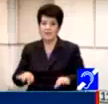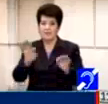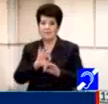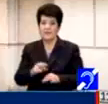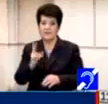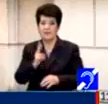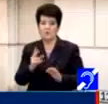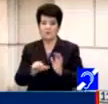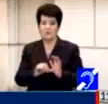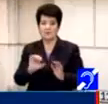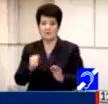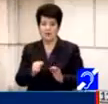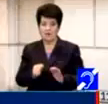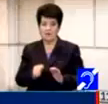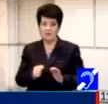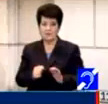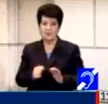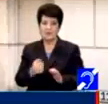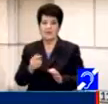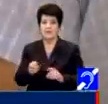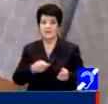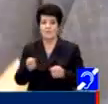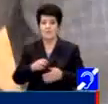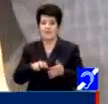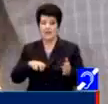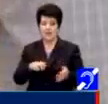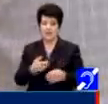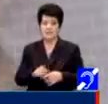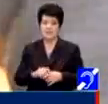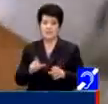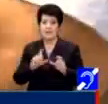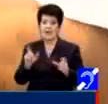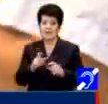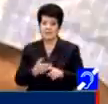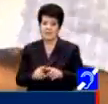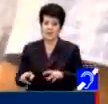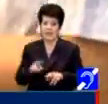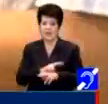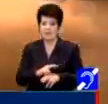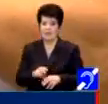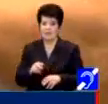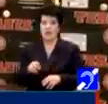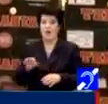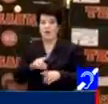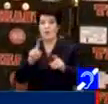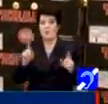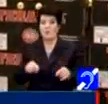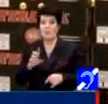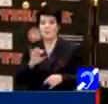ministru din 26 august, când ALDE s-a retras de la guvernare. Sunt și magazine care au înlocuit pungile de plastic fără mâneri cu